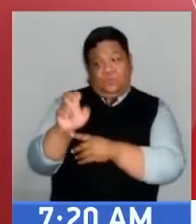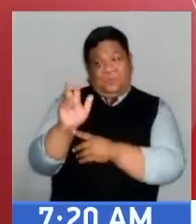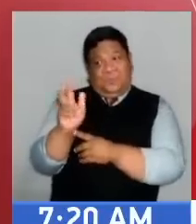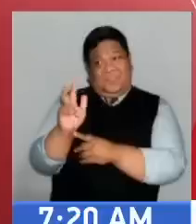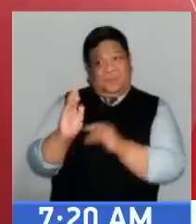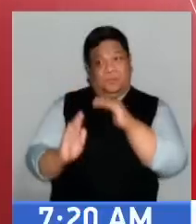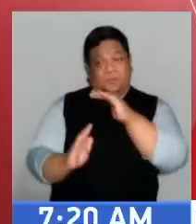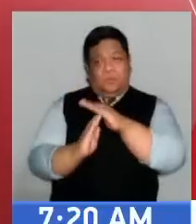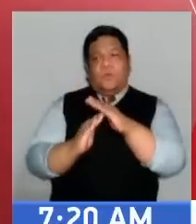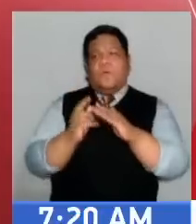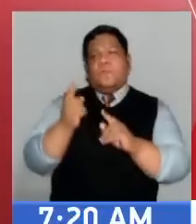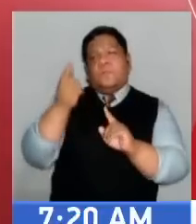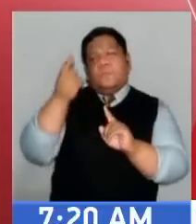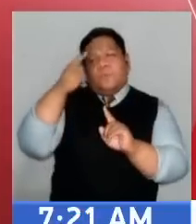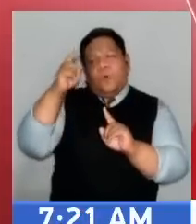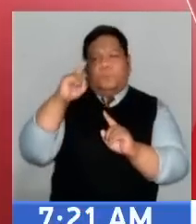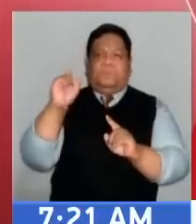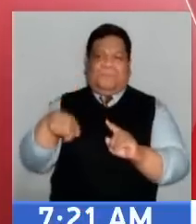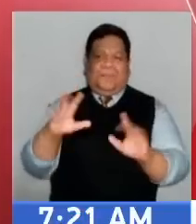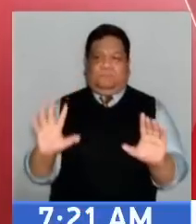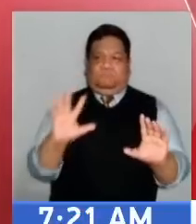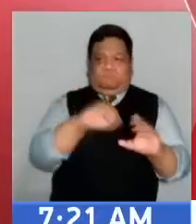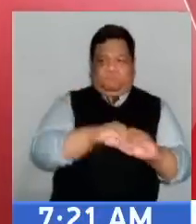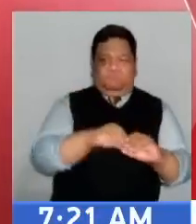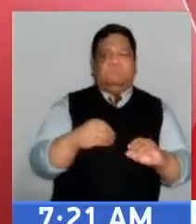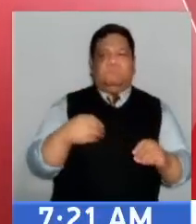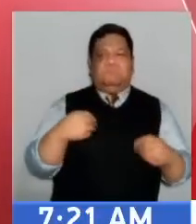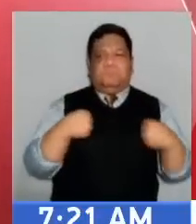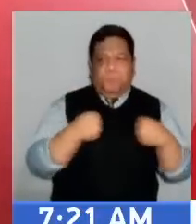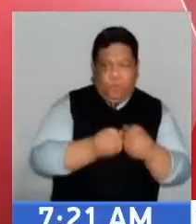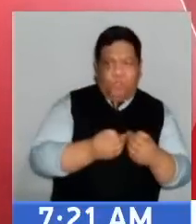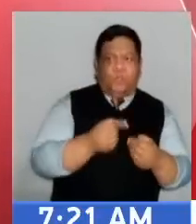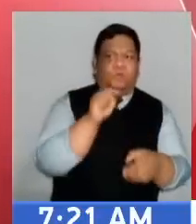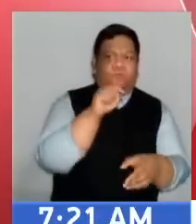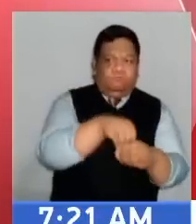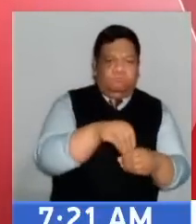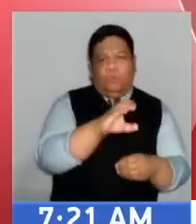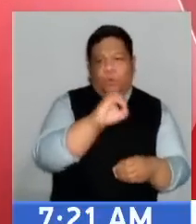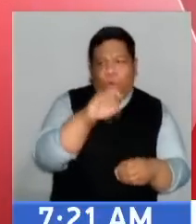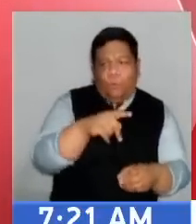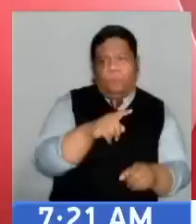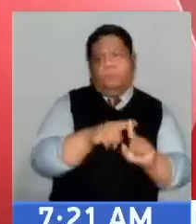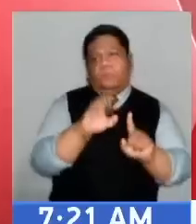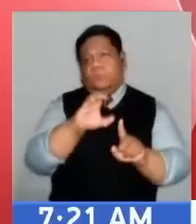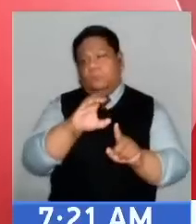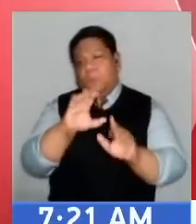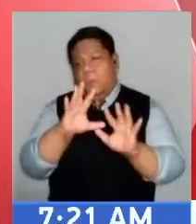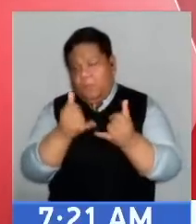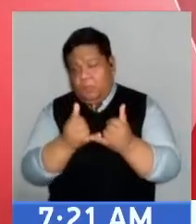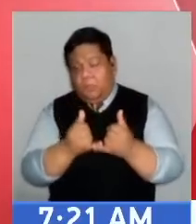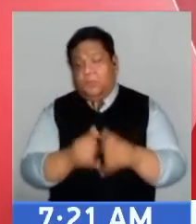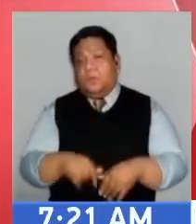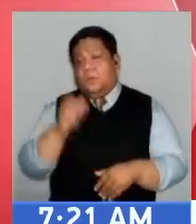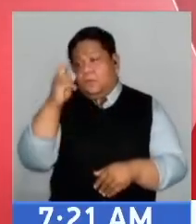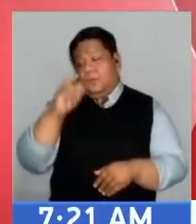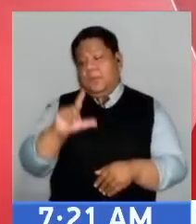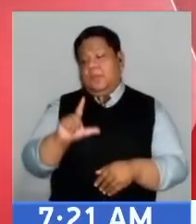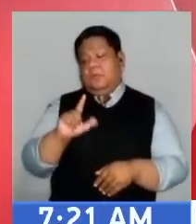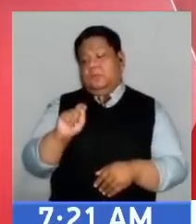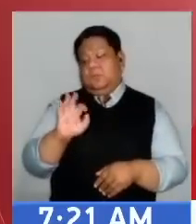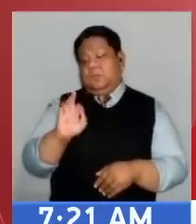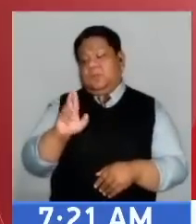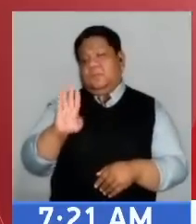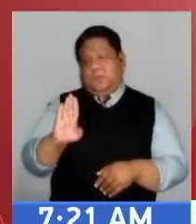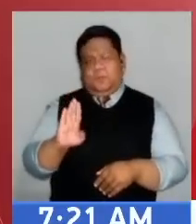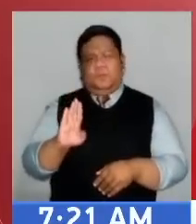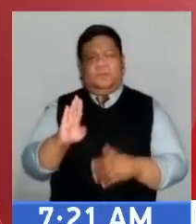Nung inaglabas po ang board ng mga policy na to, may mga pag-uusap din kung ano pa mong gagawin after June 30.